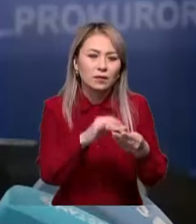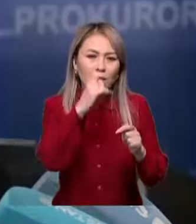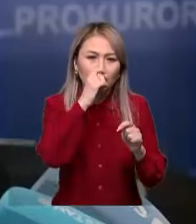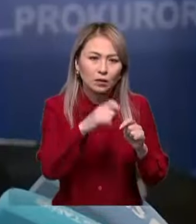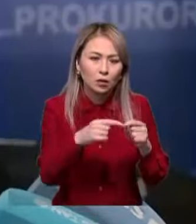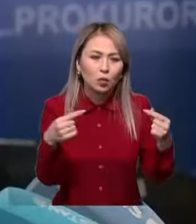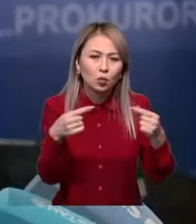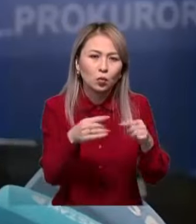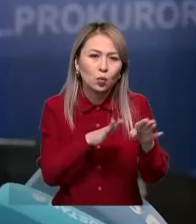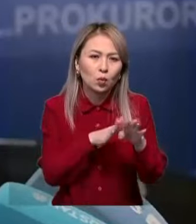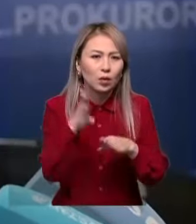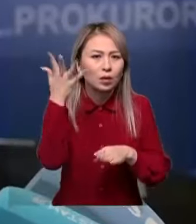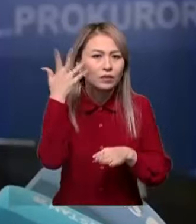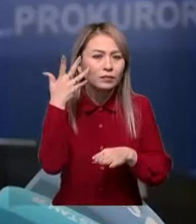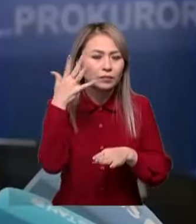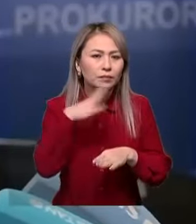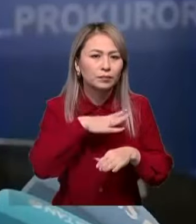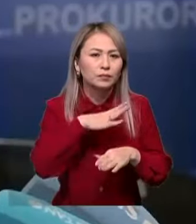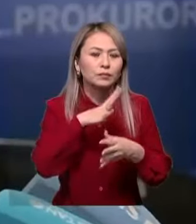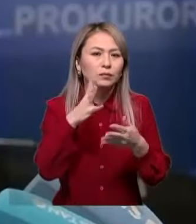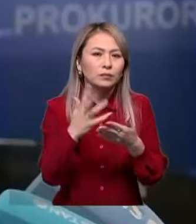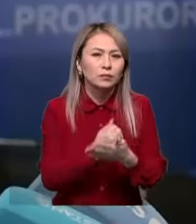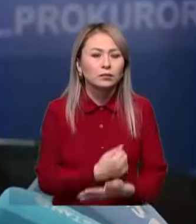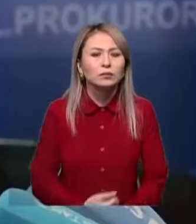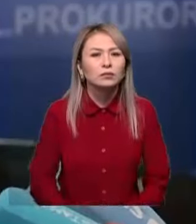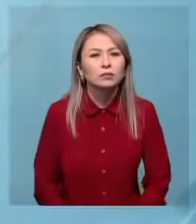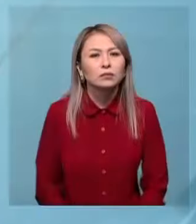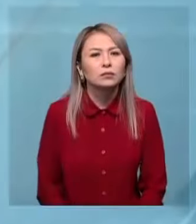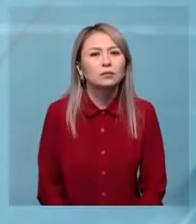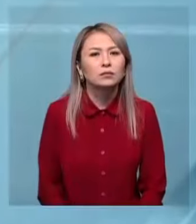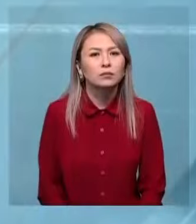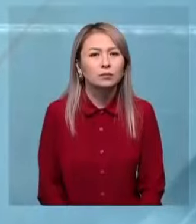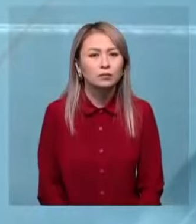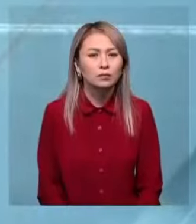Тексерулер толық аяқталғаннан кейін түпкілікті шешім шығарылады.